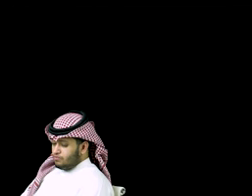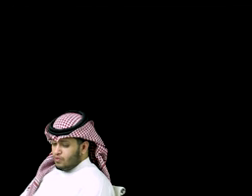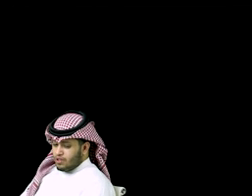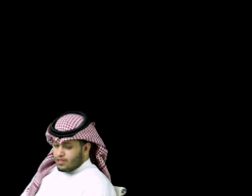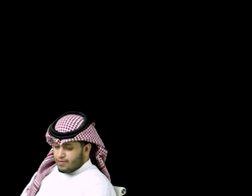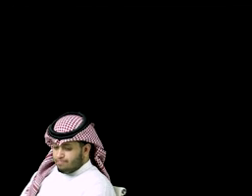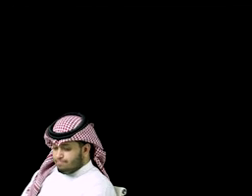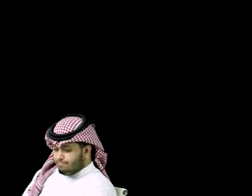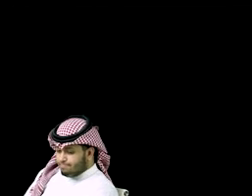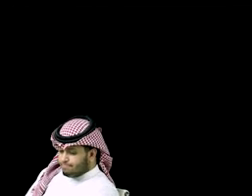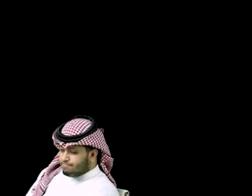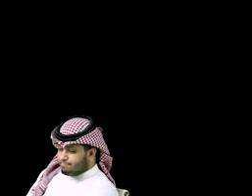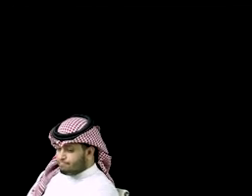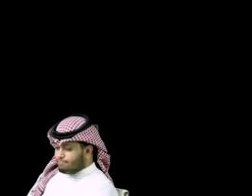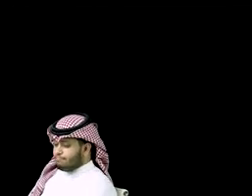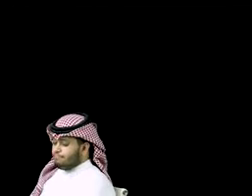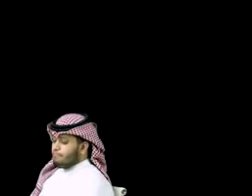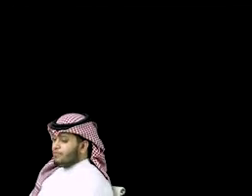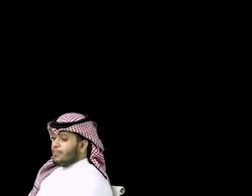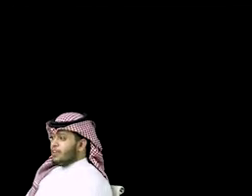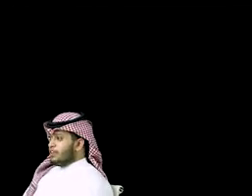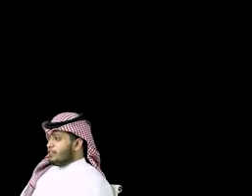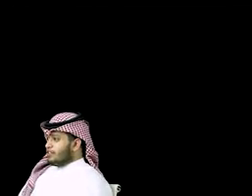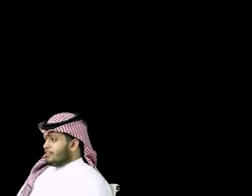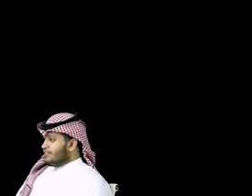الحين السادسة ها. هذا ال